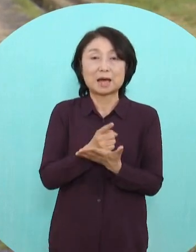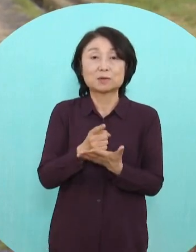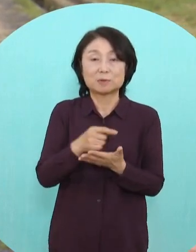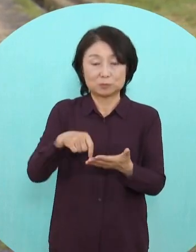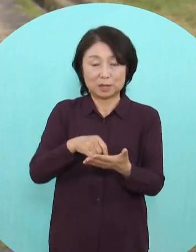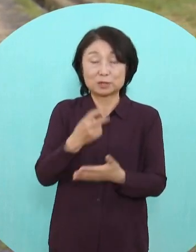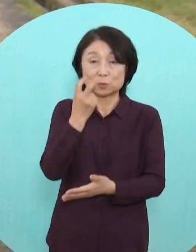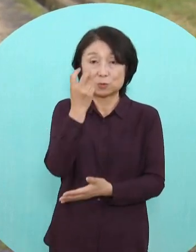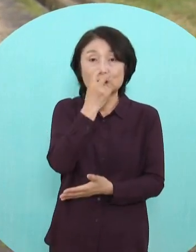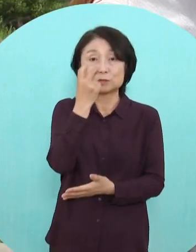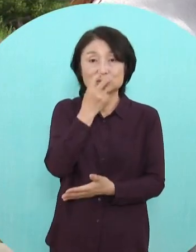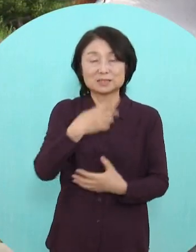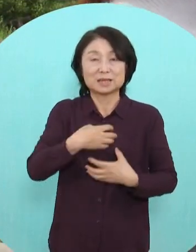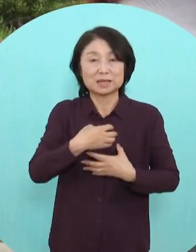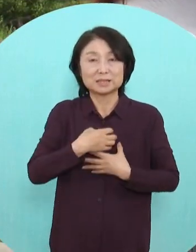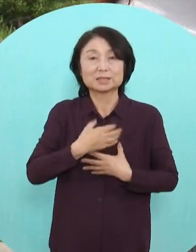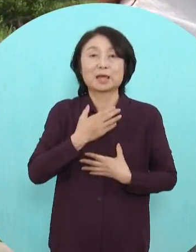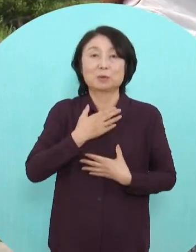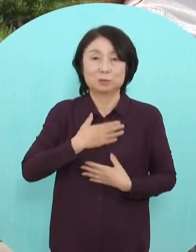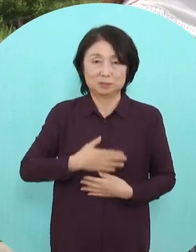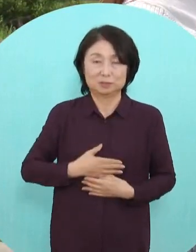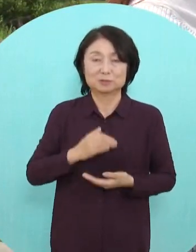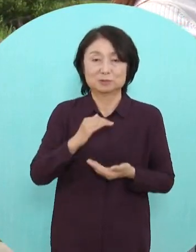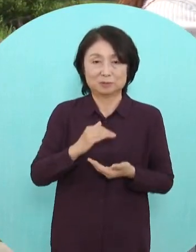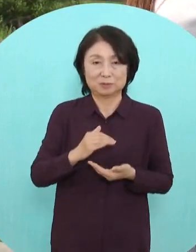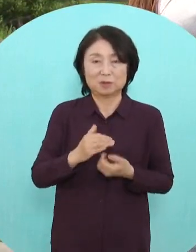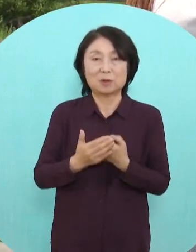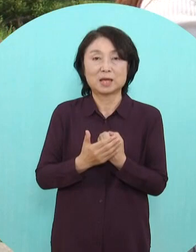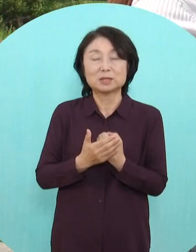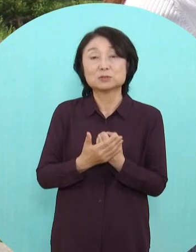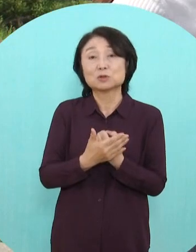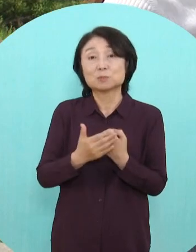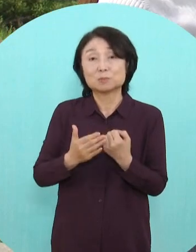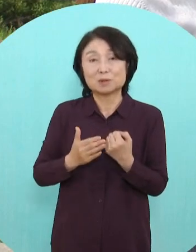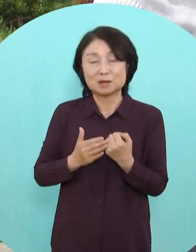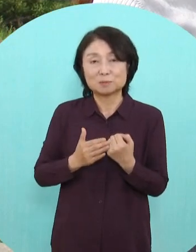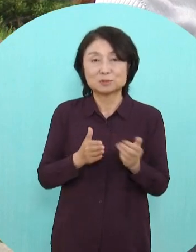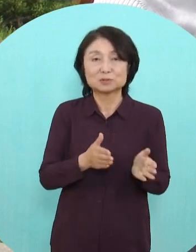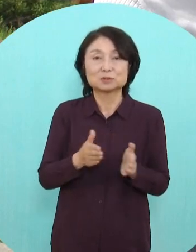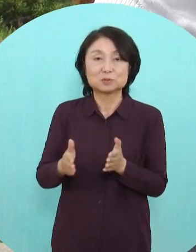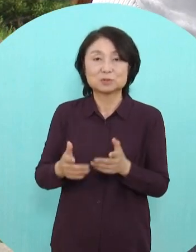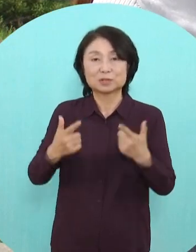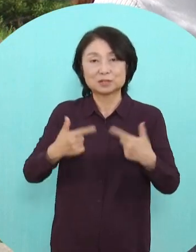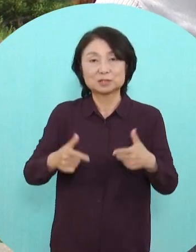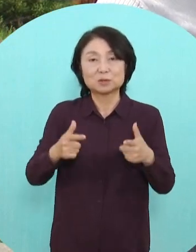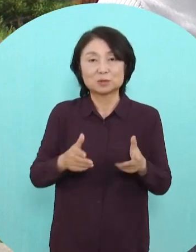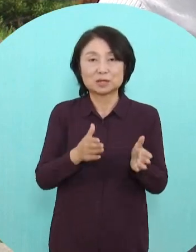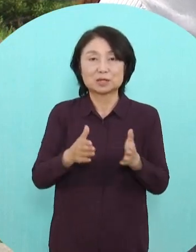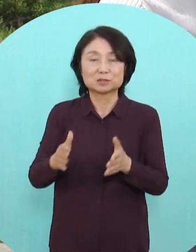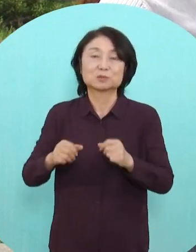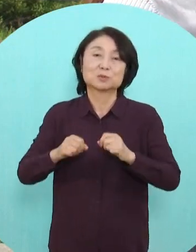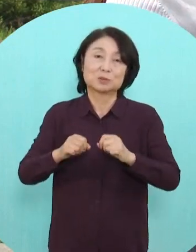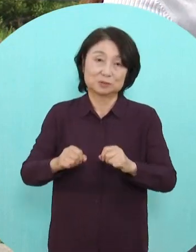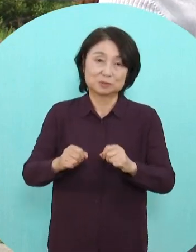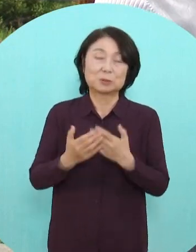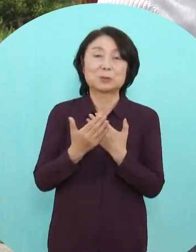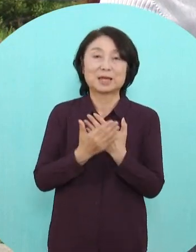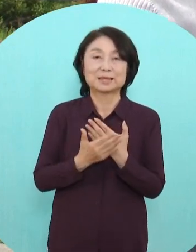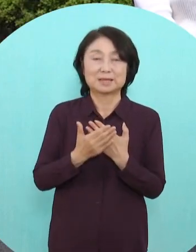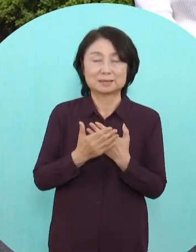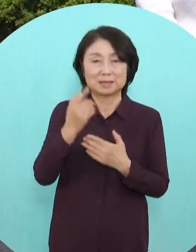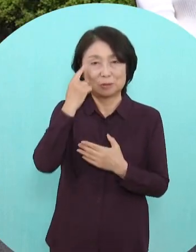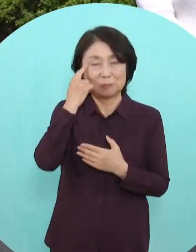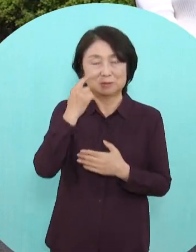して危険を知ること、でその上で命を守るための備えを日頃からしておくことが大事だなと感じました